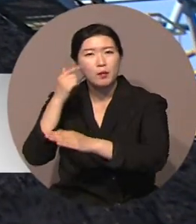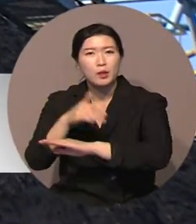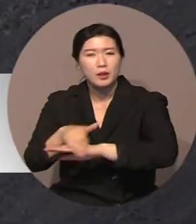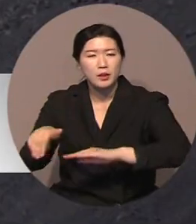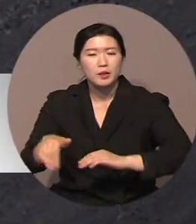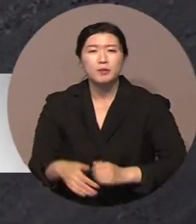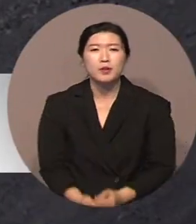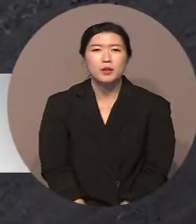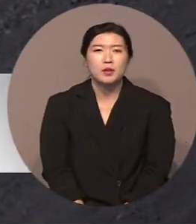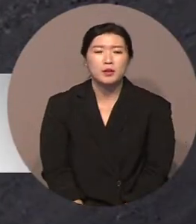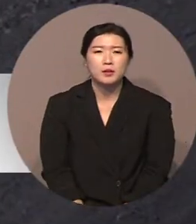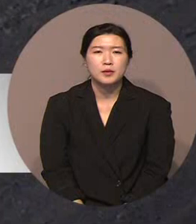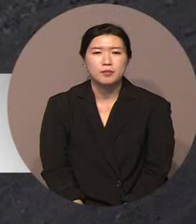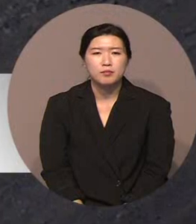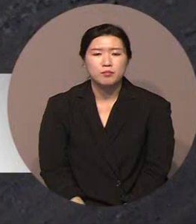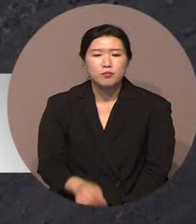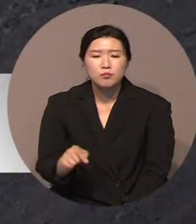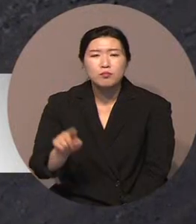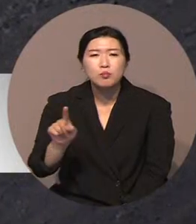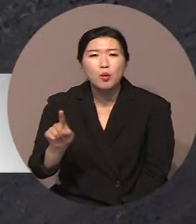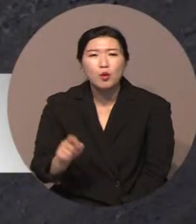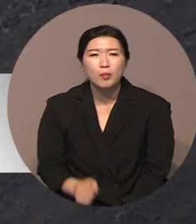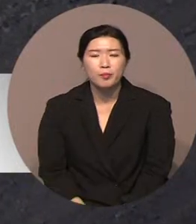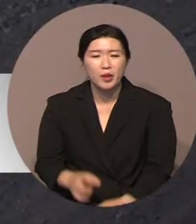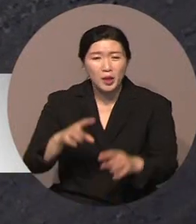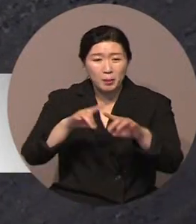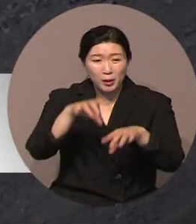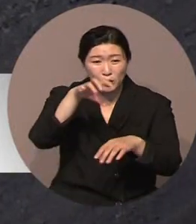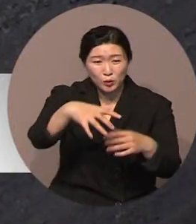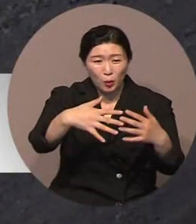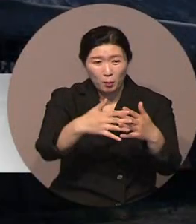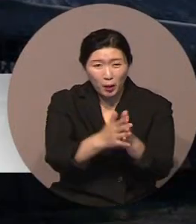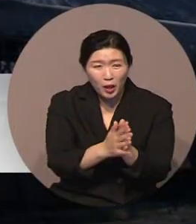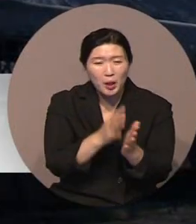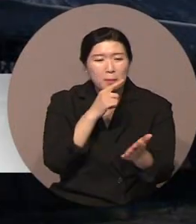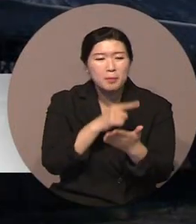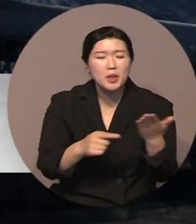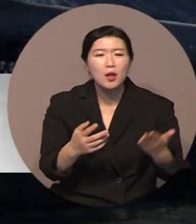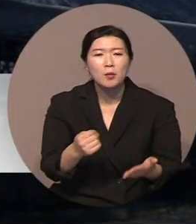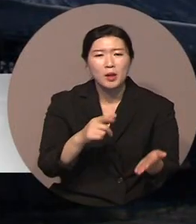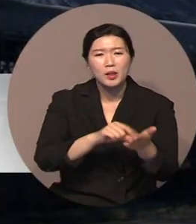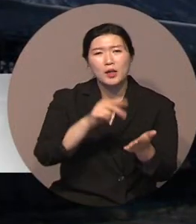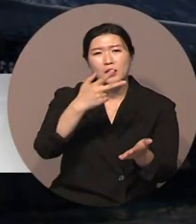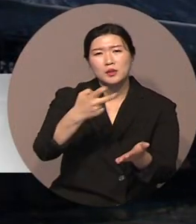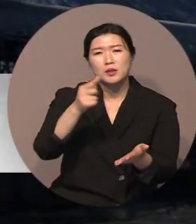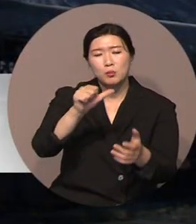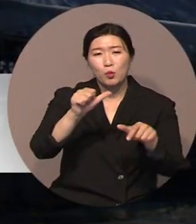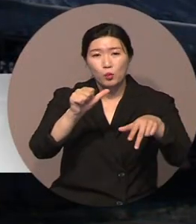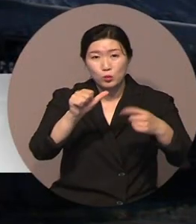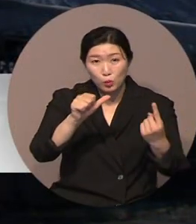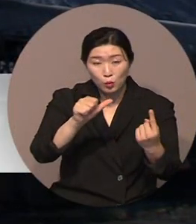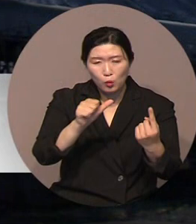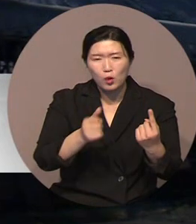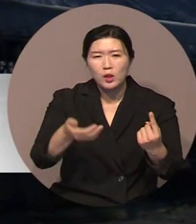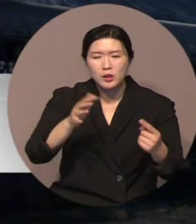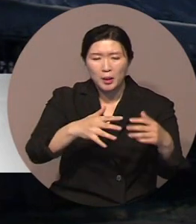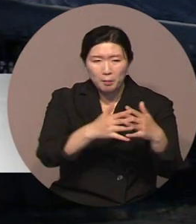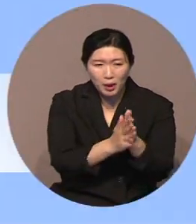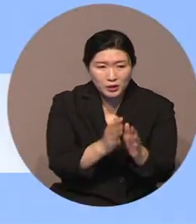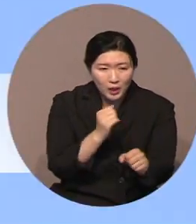전달될 예정입니다 화력발전소 폐지에 따른 경제적 손실은 전국적으로 약 75조원으로 예상되지만